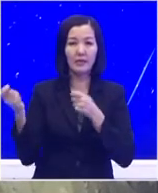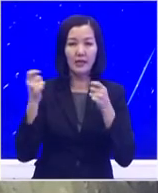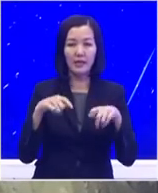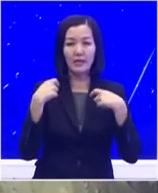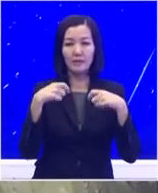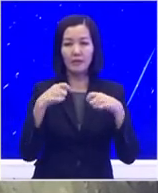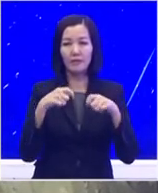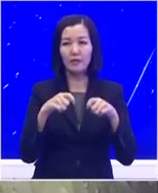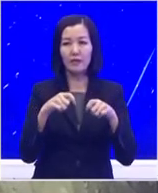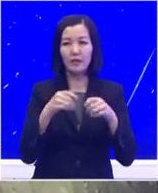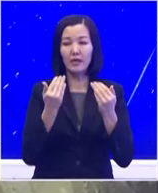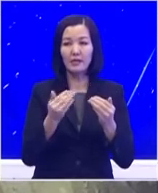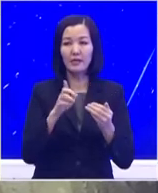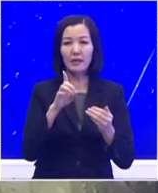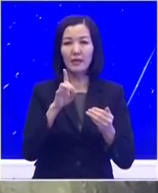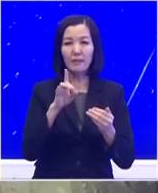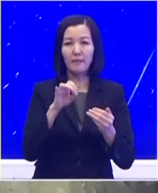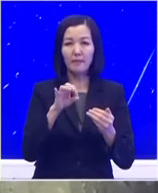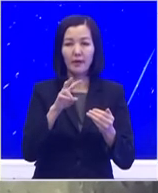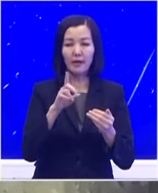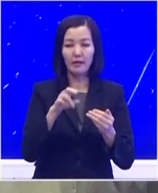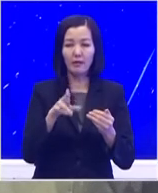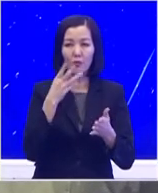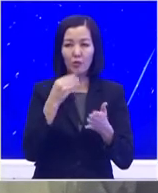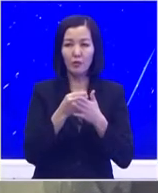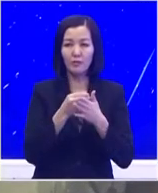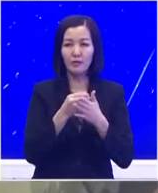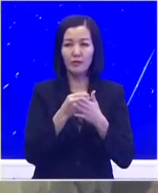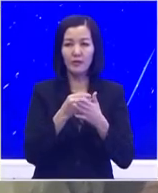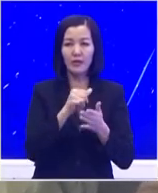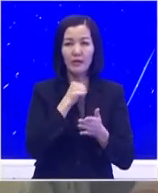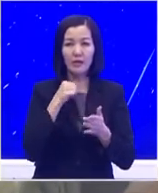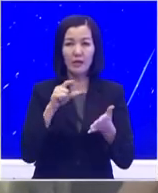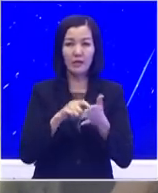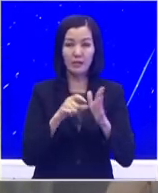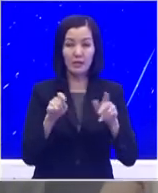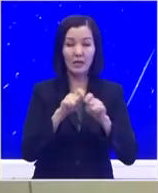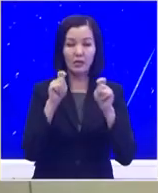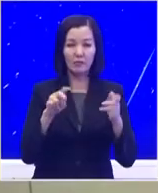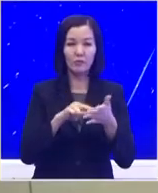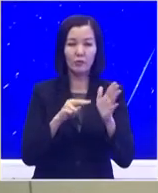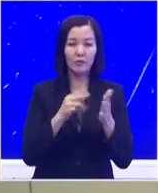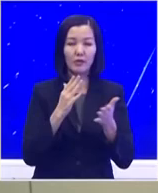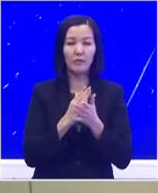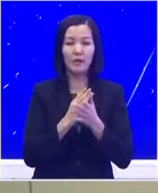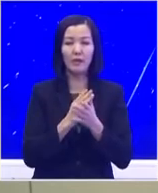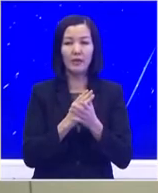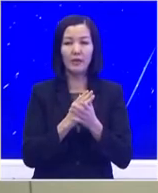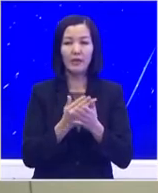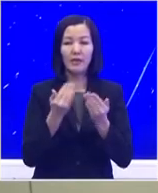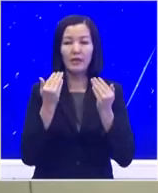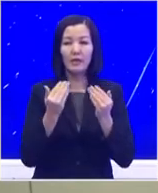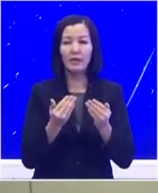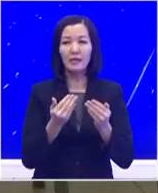отқан қазақстандық бренд, бірақ енді Алла қаласа, біздер өзіміздің Талғарда сонда цех ашамыз деген ойымыз бар. Қоғам масылдықты қажет